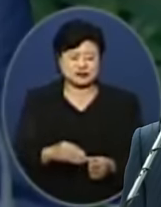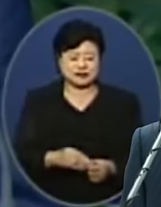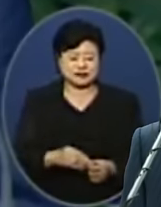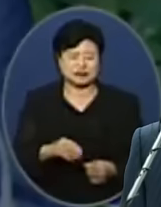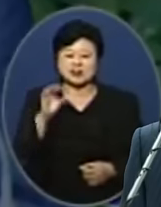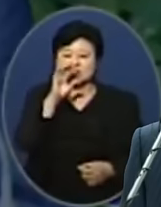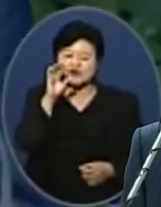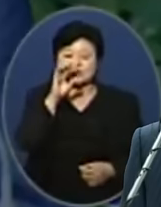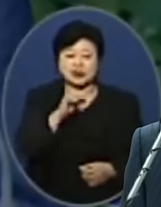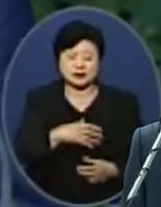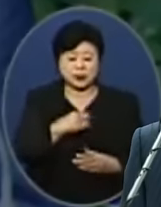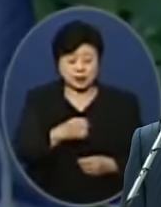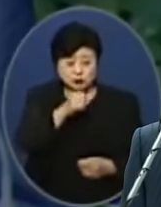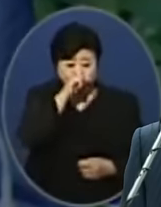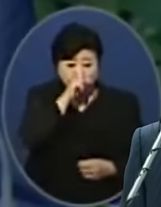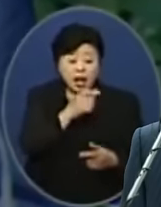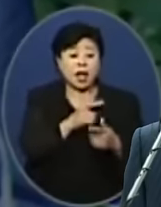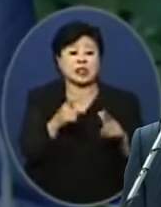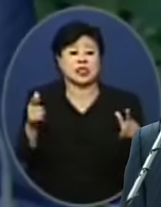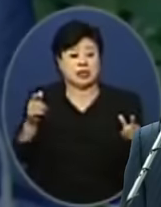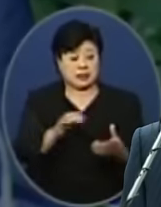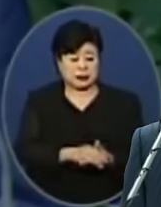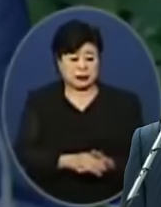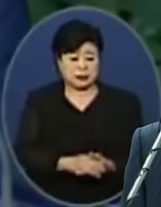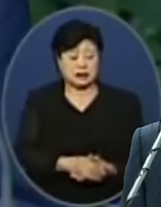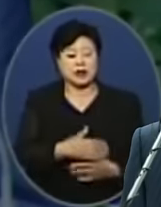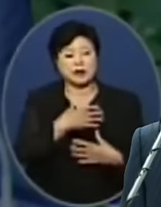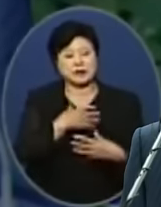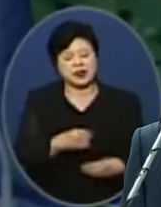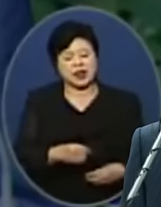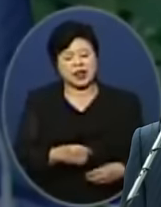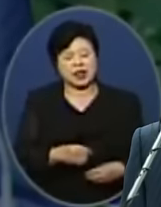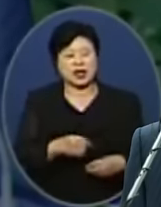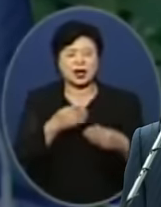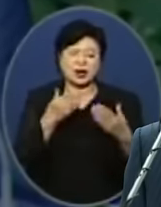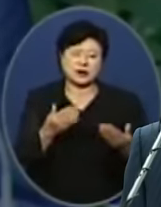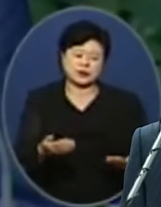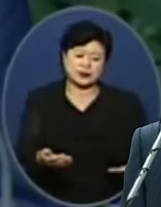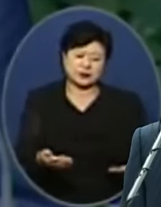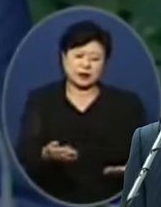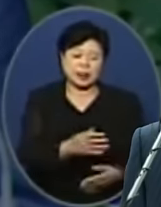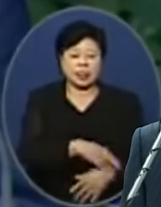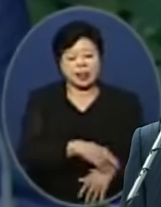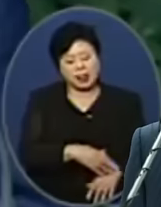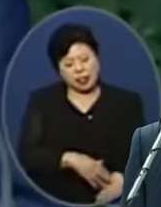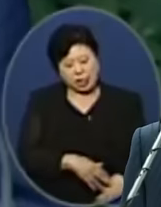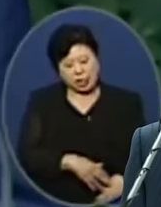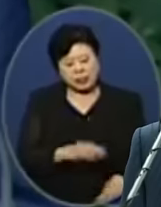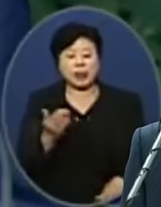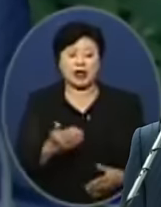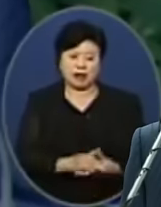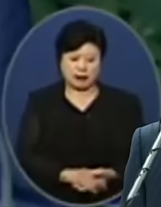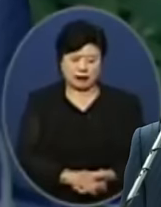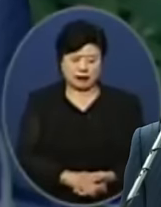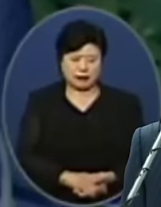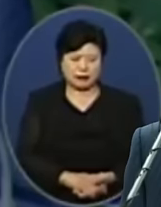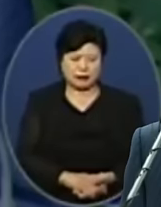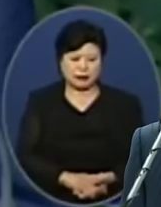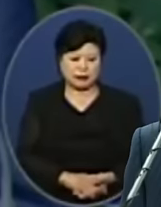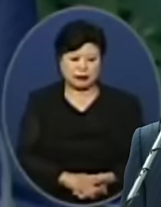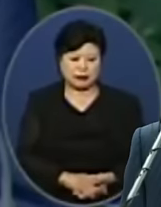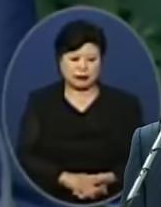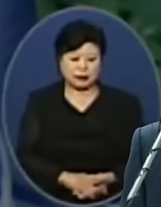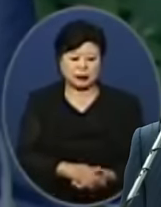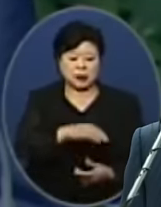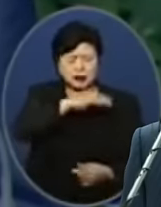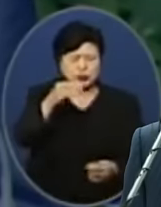편안하면 좋은데 왜 근육을 키워야 됩니까? 편안하게 원에서 앉아있으면 근육이 사라집니다.